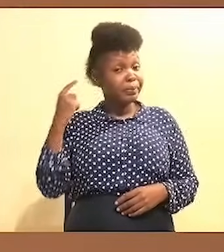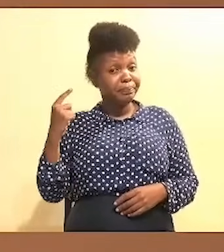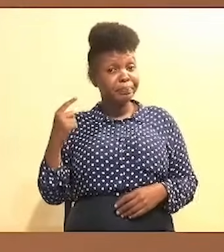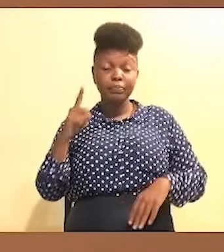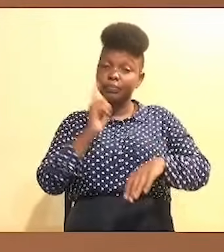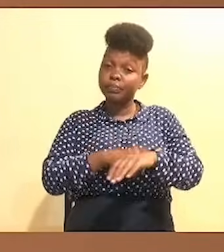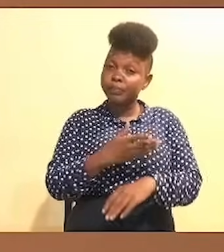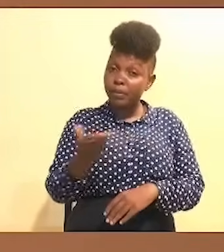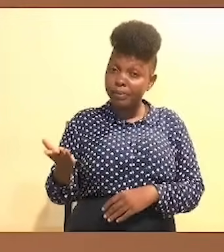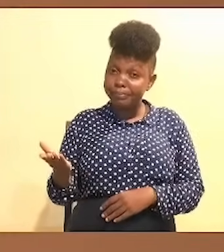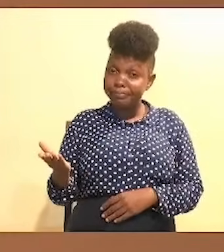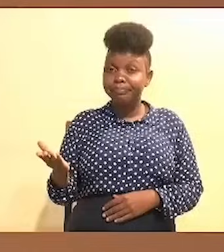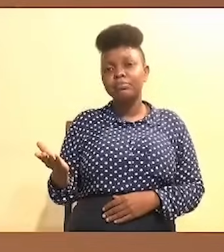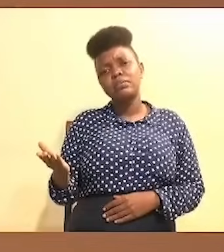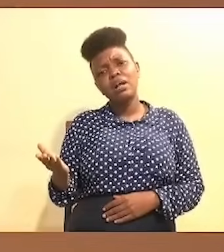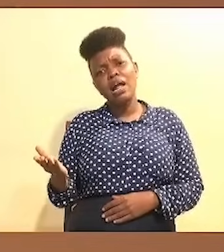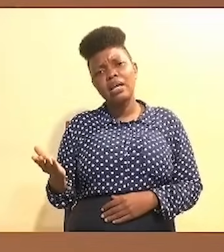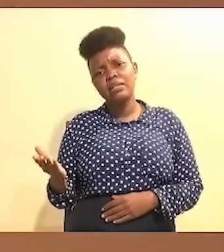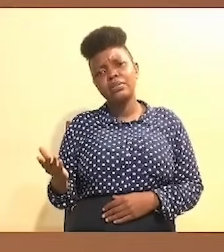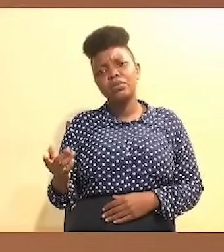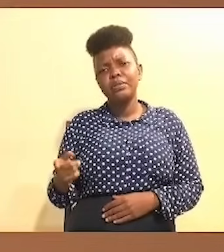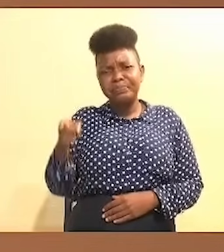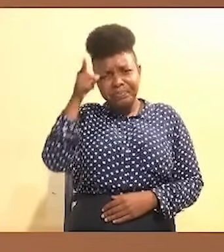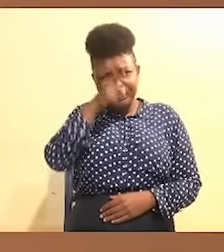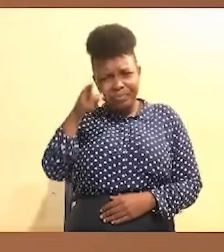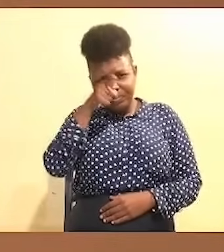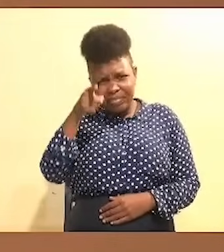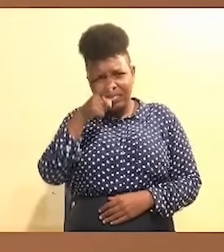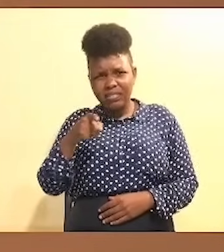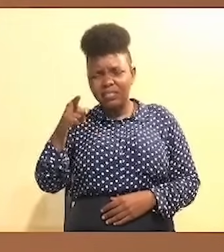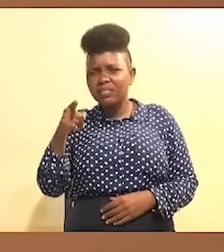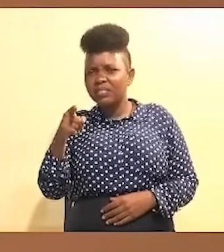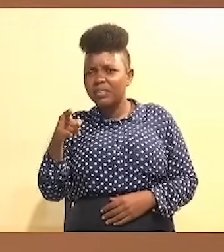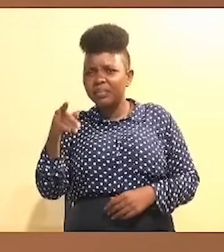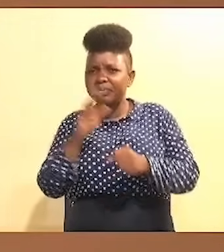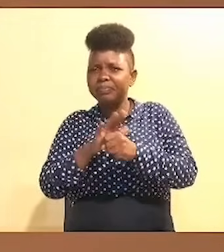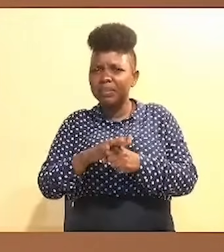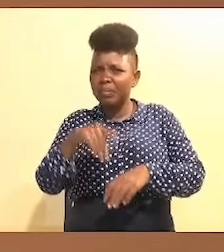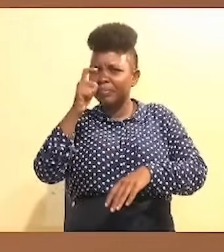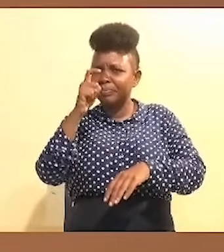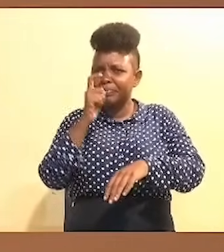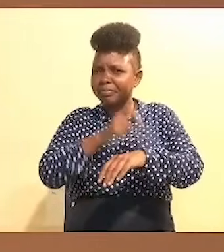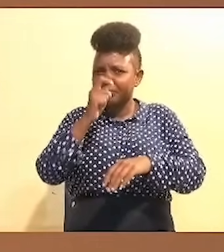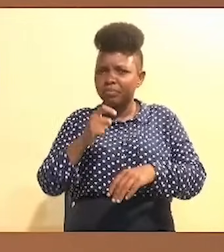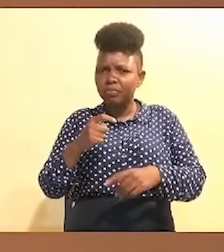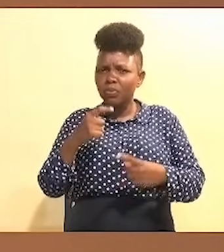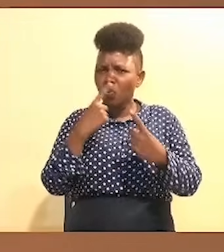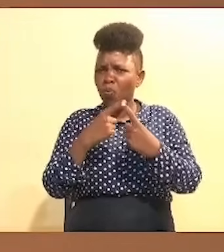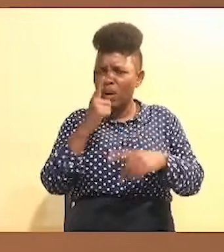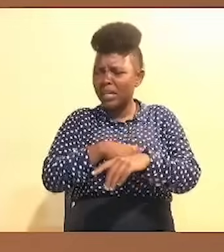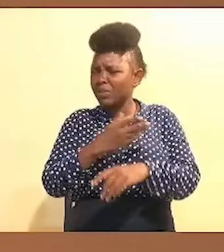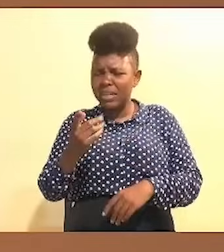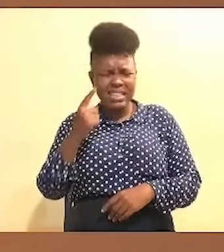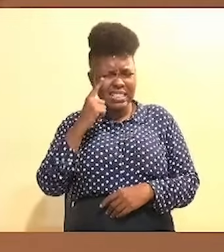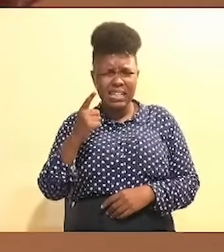Wakati fulani mimi hata napoingia kwenye social media, kuna video nikiziona tu zimefungwa ile kwamba ni hatarishi, mara nyingine hata siangalii. Kwa